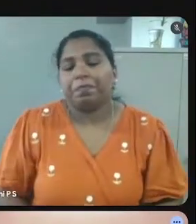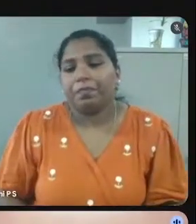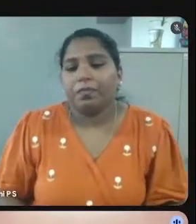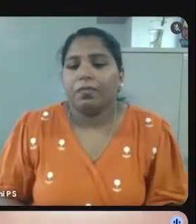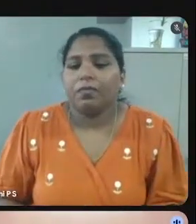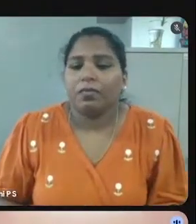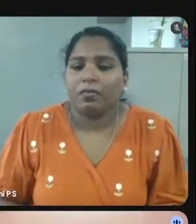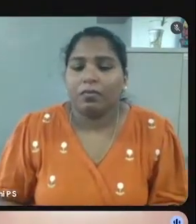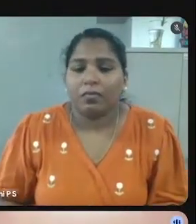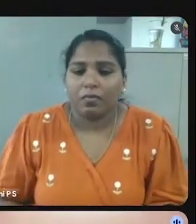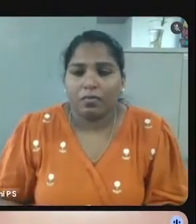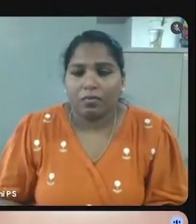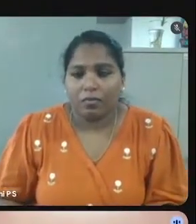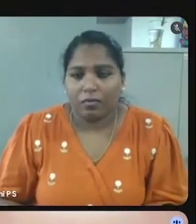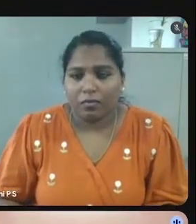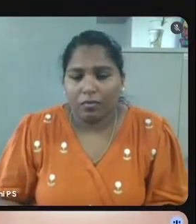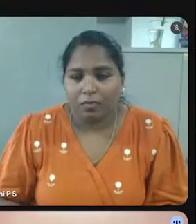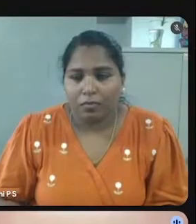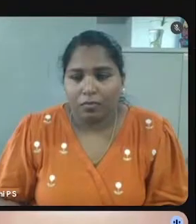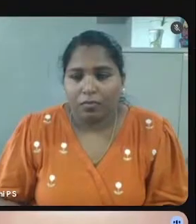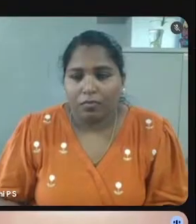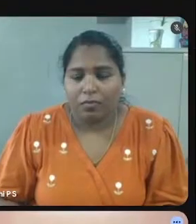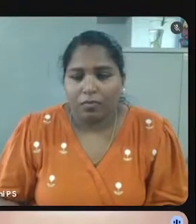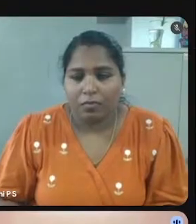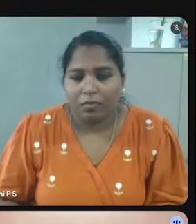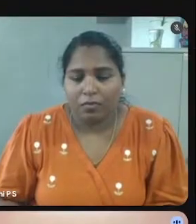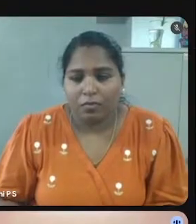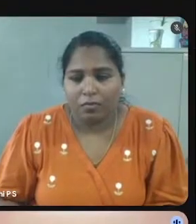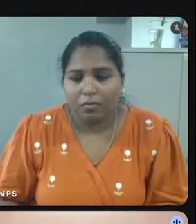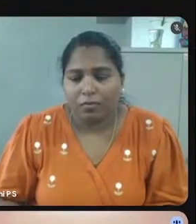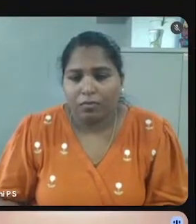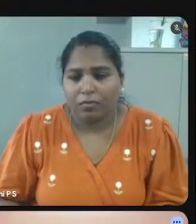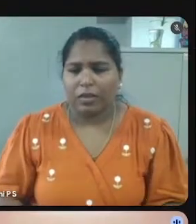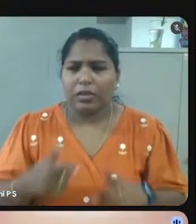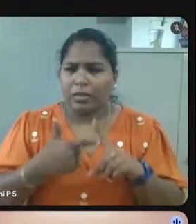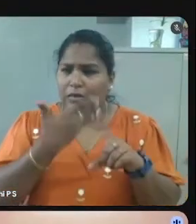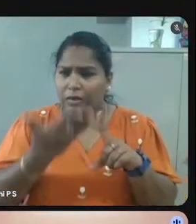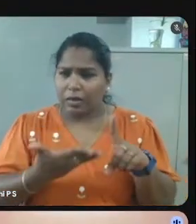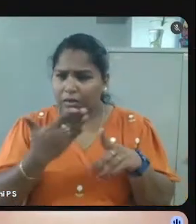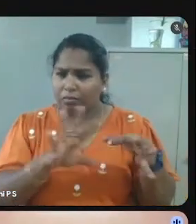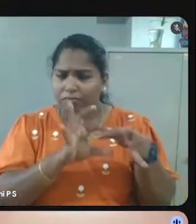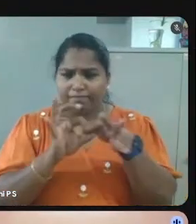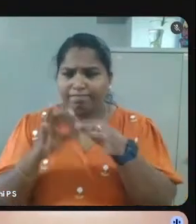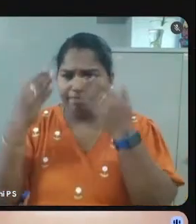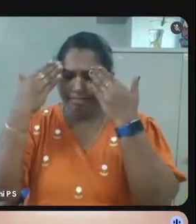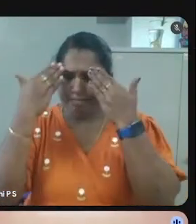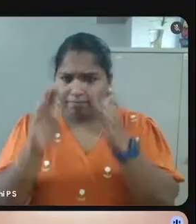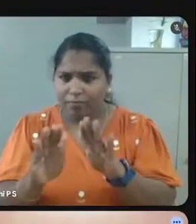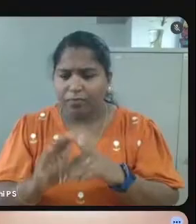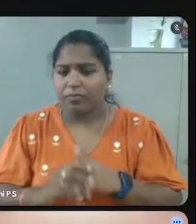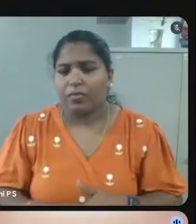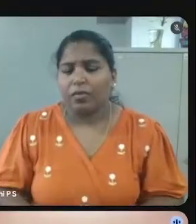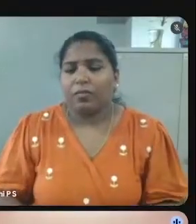ഈ ട്രെയിനിങ് നടക്കുന്നുണ്ടോ എന്നൊരു സംശയം ചോദിച്ചിരുന്നു അല്ലേ? പക്ഷെ ആ ട്രെയിനിങ്ങിനെ പറ്റി ഞങ്ങൾക്ക് അധികം ഡീറ്റെയിൽസ് ഇപ്പം